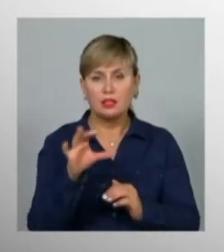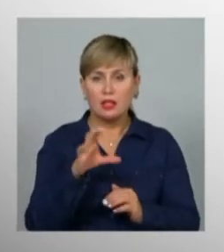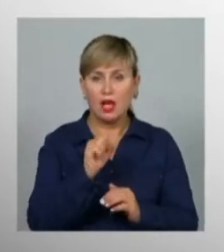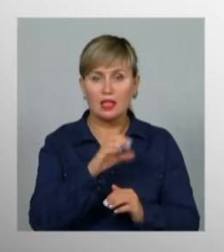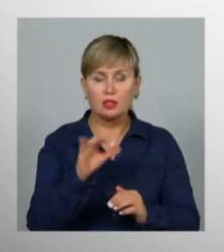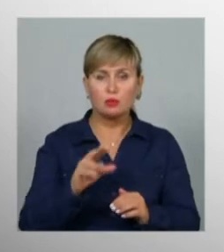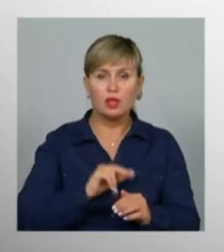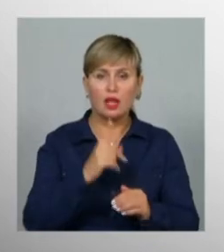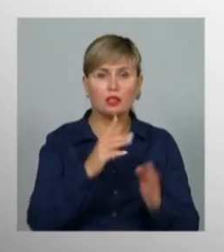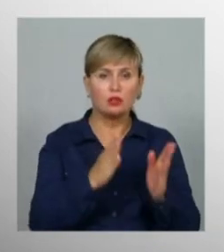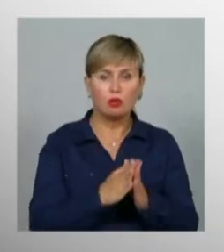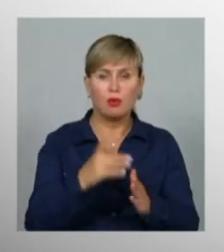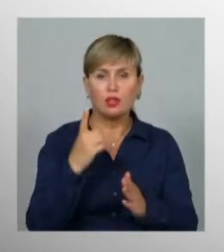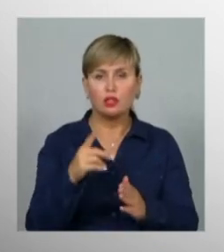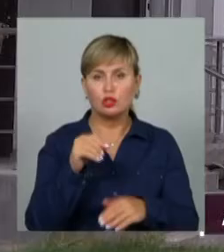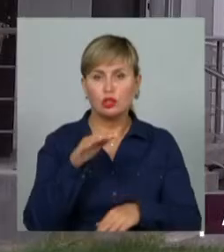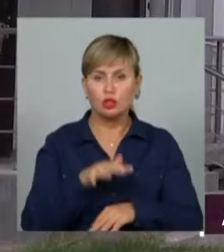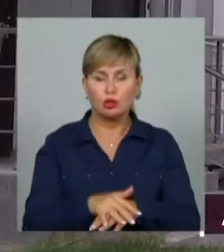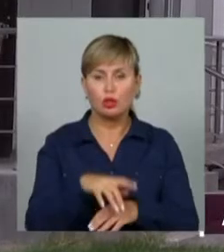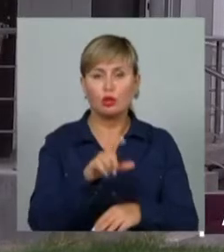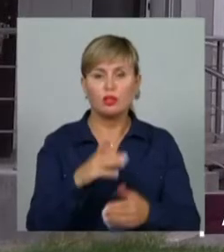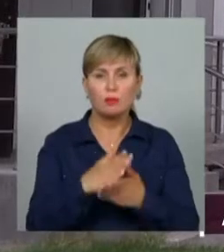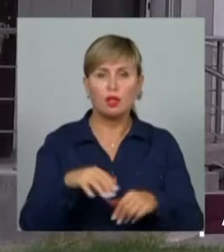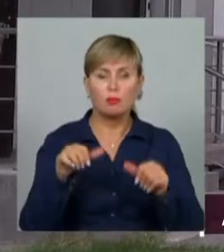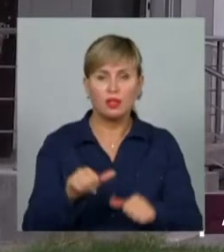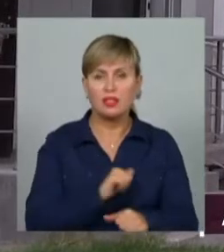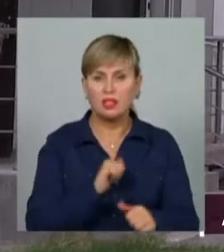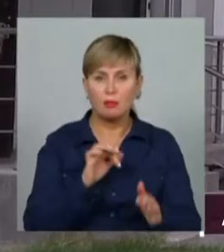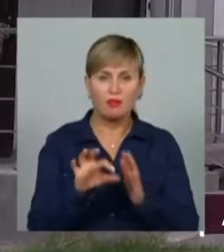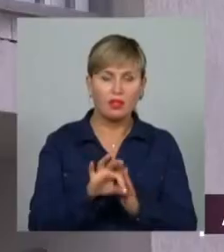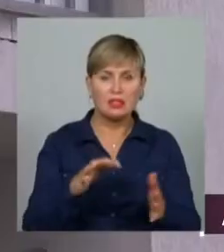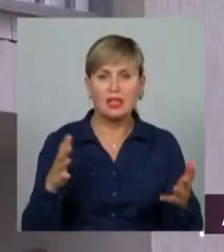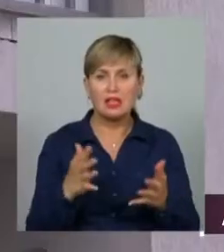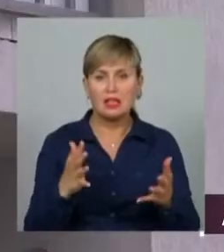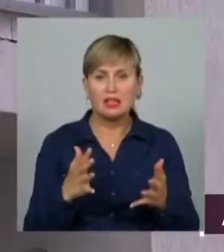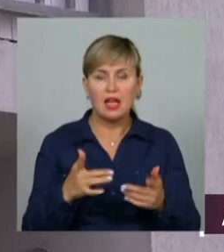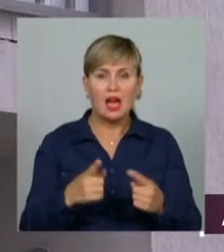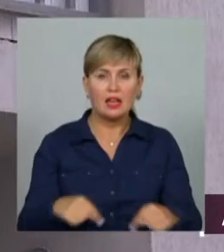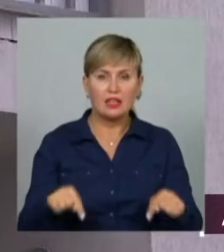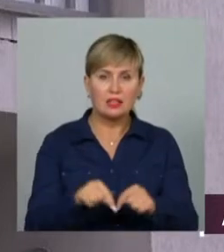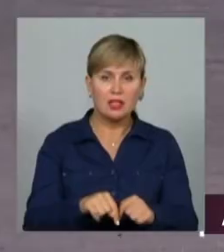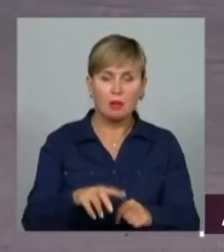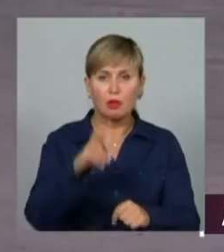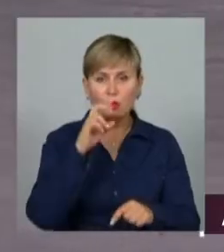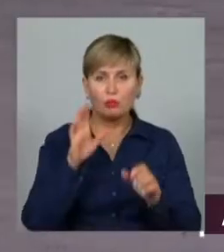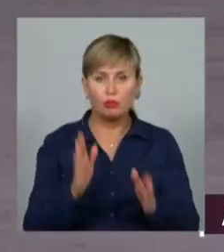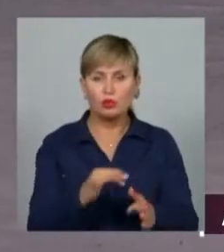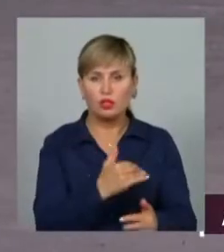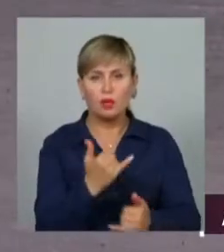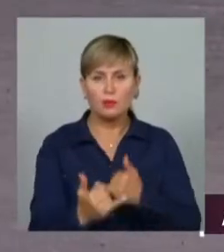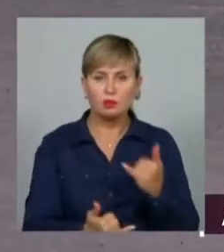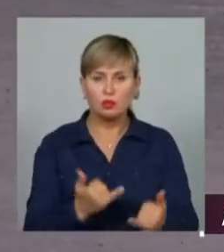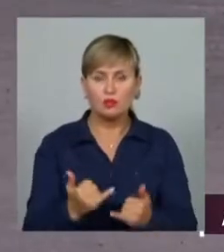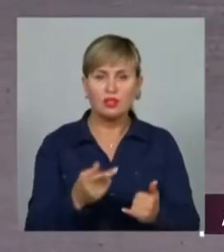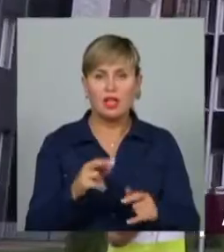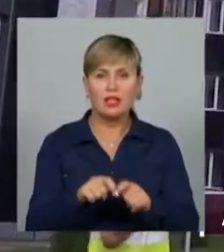принципу «один дом, один счет». Горожане также имеют право сами выбирать, какие сервисные организации и коммунальные службы будут их обслуживать.